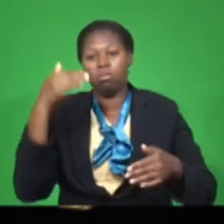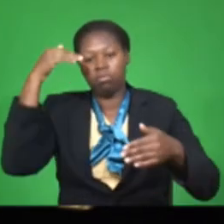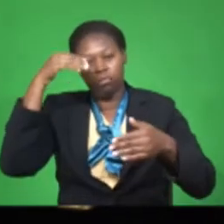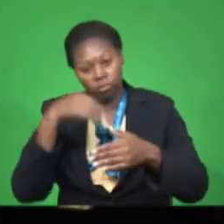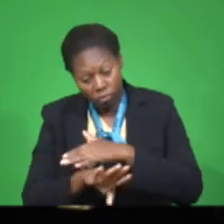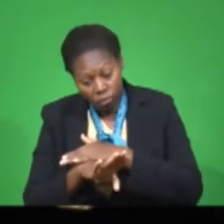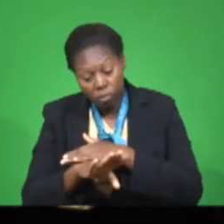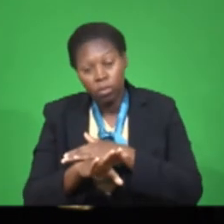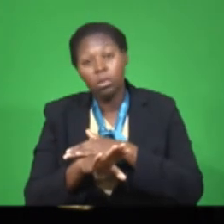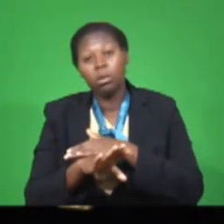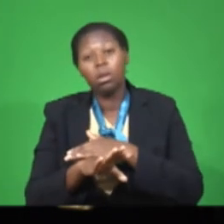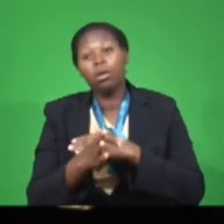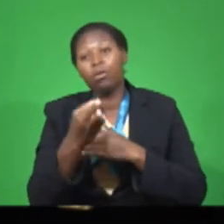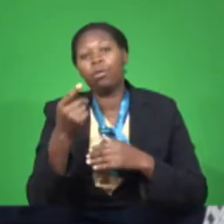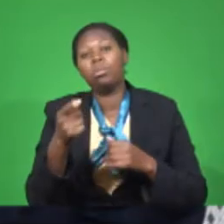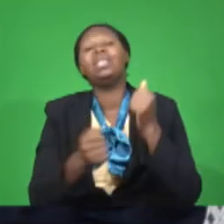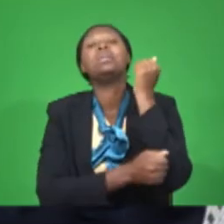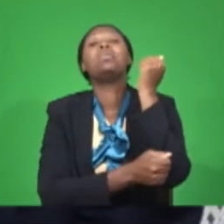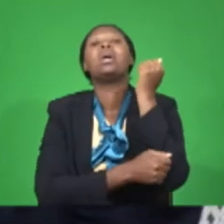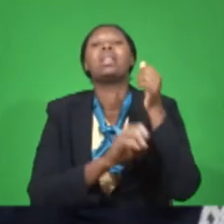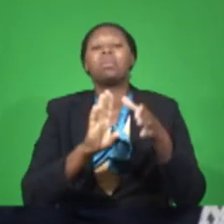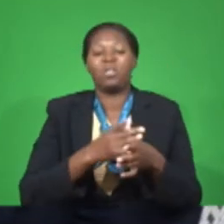ikoko akaita kuti adzoke kuna Mwari.